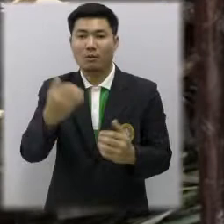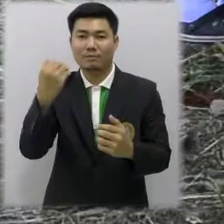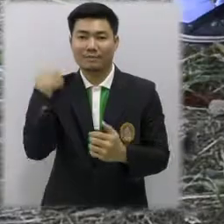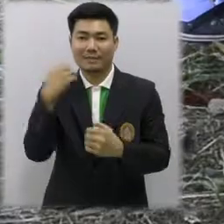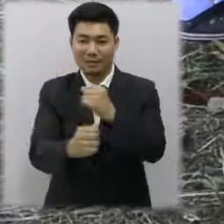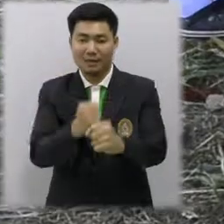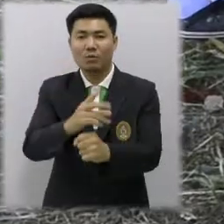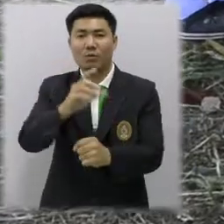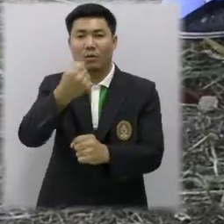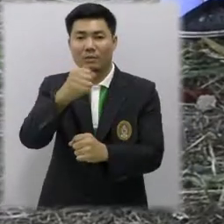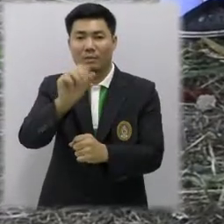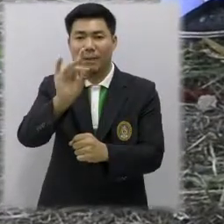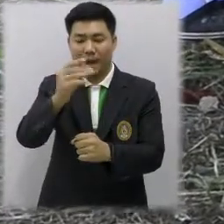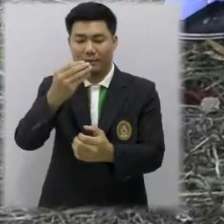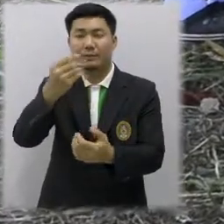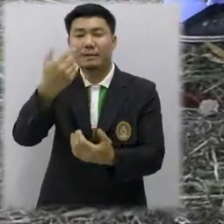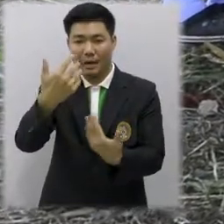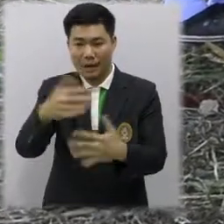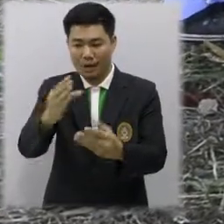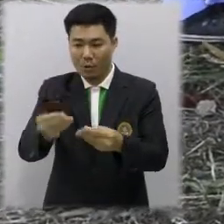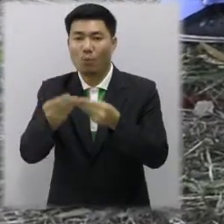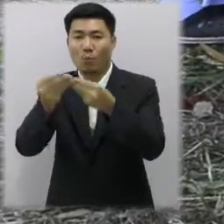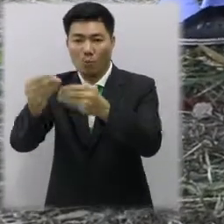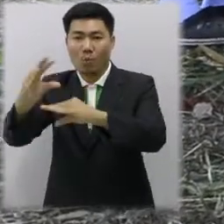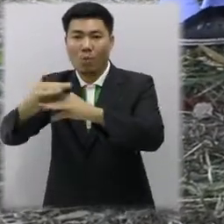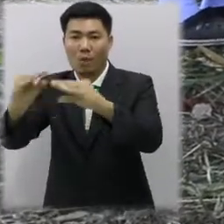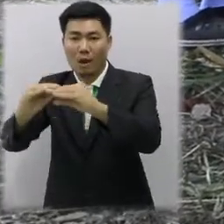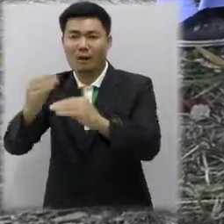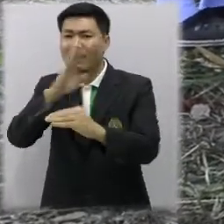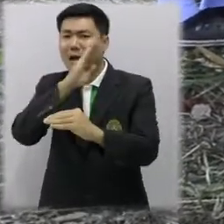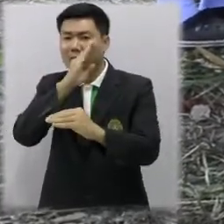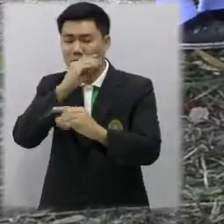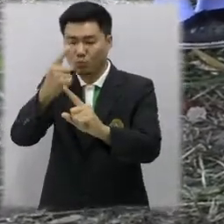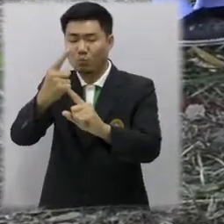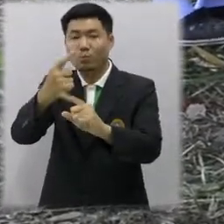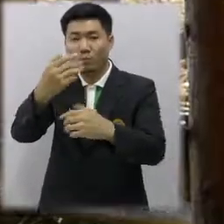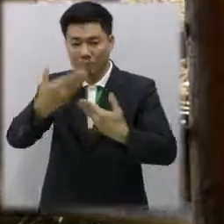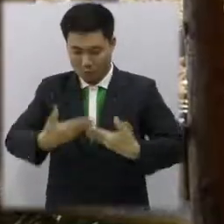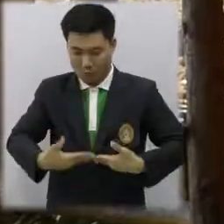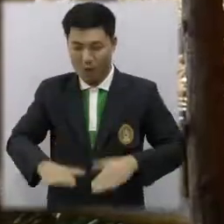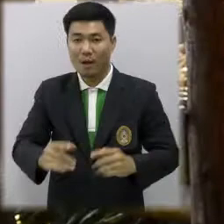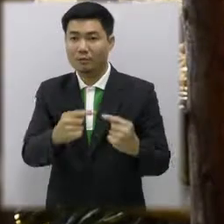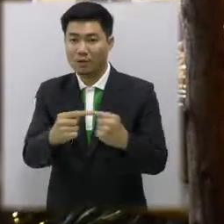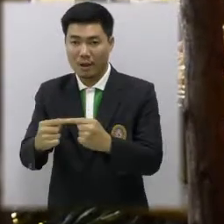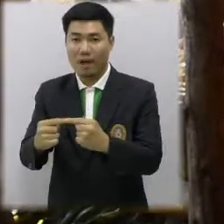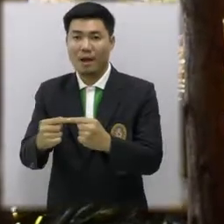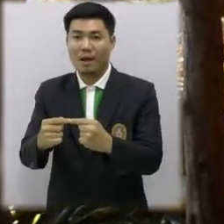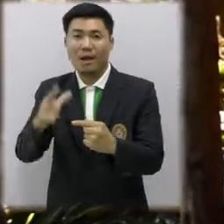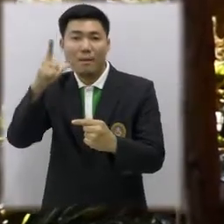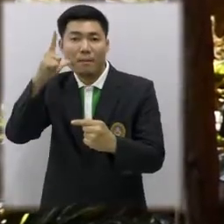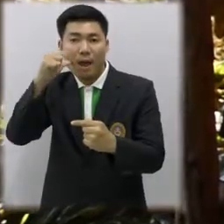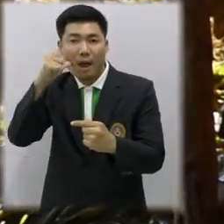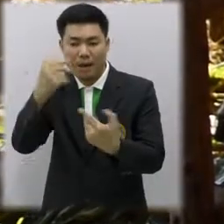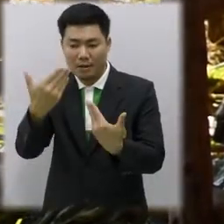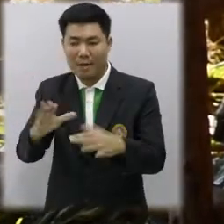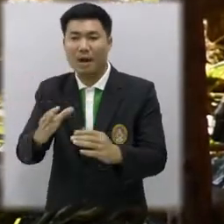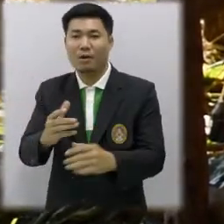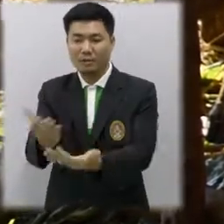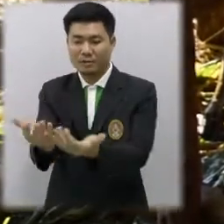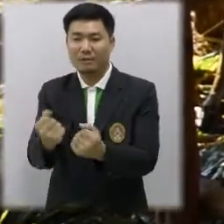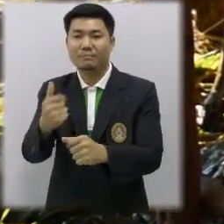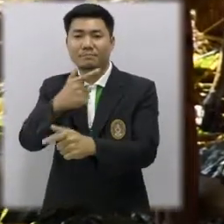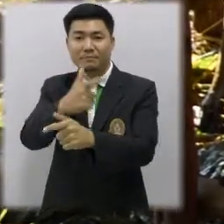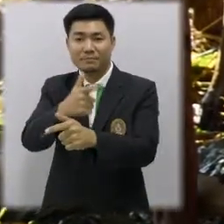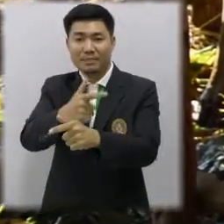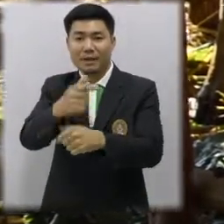ขเมื่อลูกโคตัวแรกมีอายุครบ18เดือนให้ส่งลูกโคคืนโครงการส่วนลูกโคตัวที่เกิดตัวถัดไป